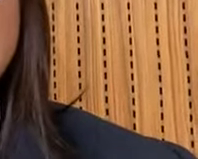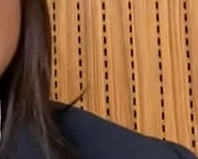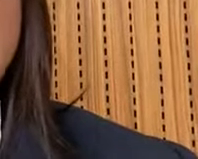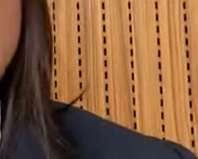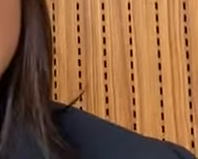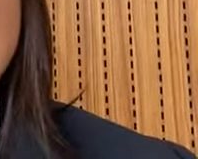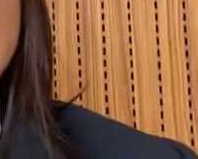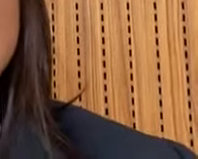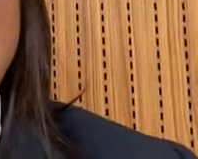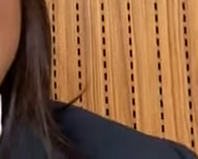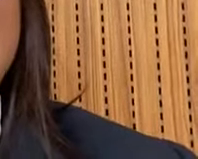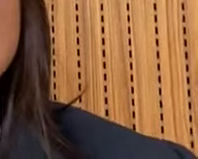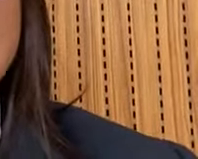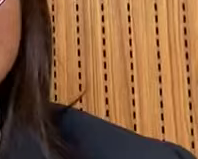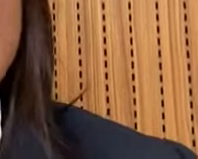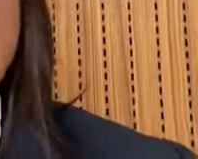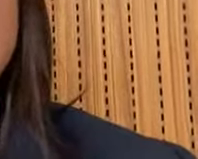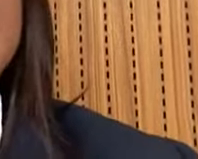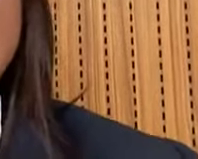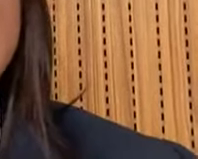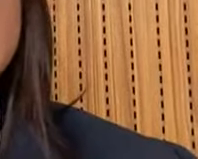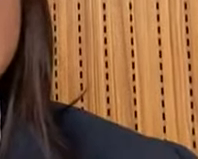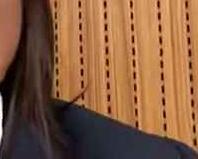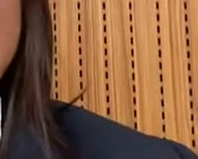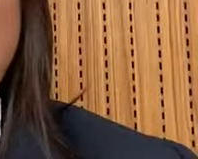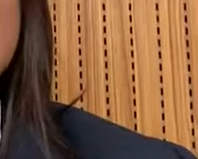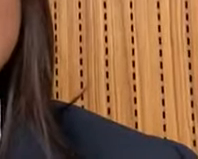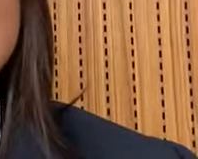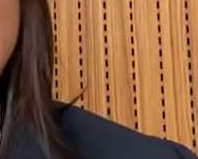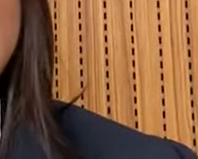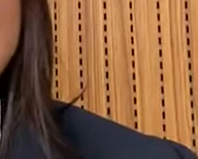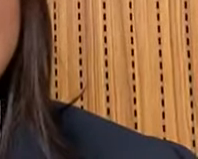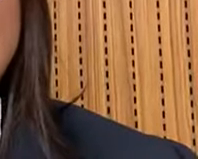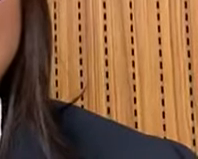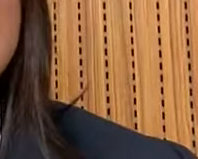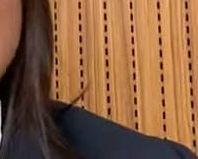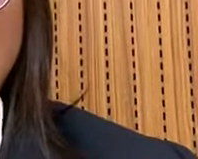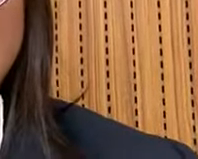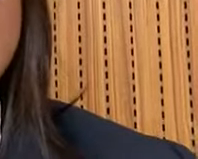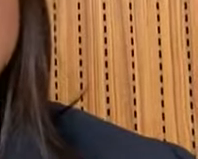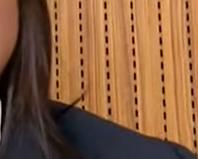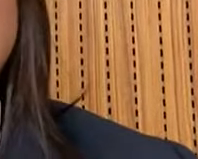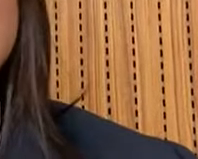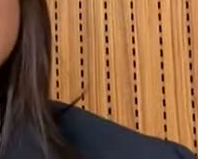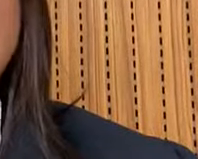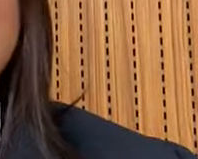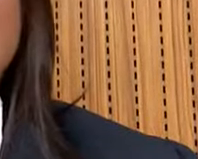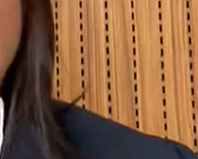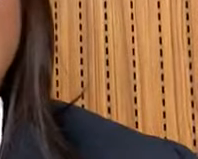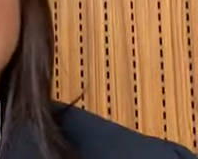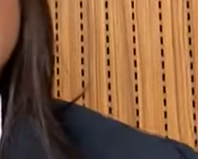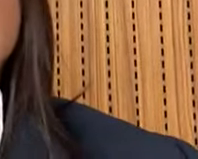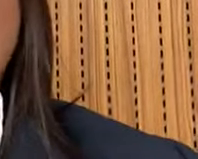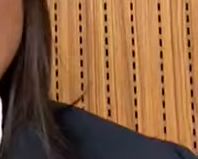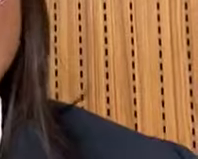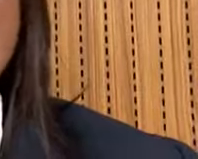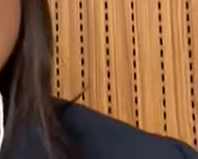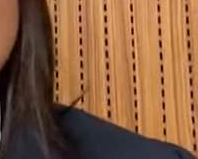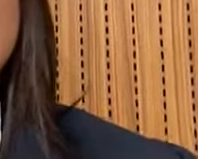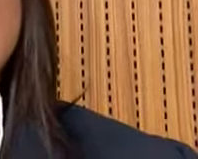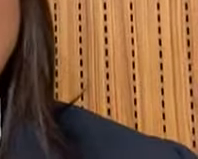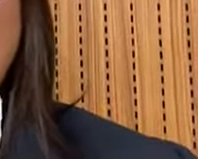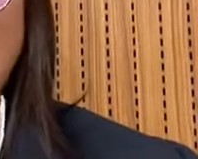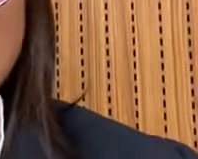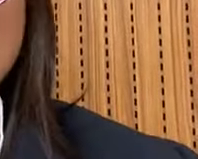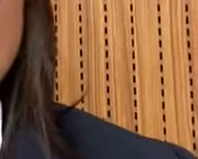ให้นายมตรีก็มาชี้แจงนะถือว่าที่ผ่านมานั้นก็ไม่ได้ประเทศไทยนั้นก็มีดีขึ้นในสายตาของเวทีโ